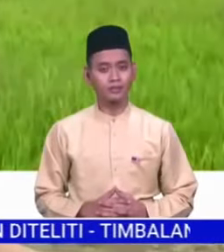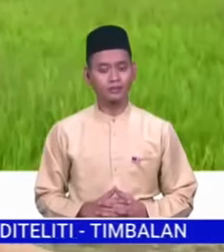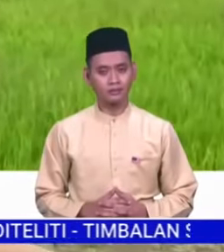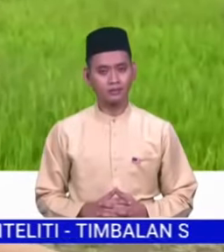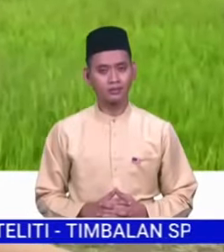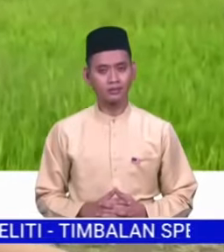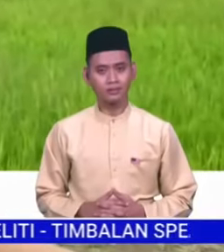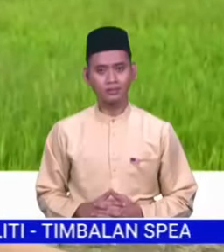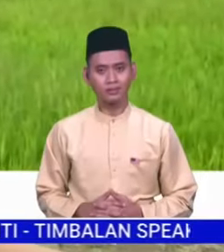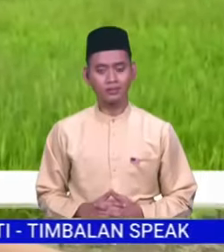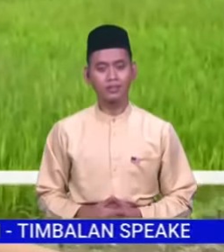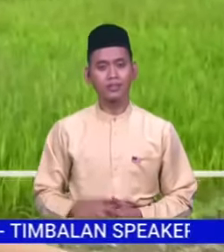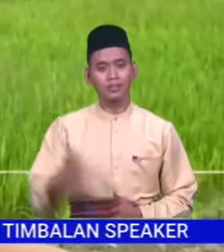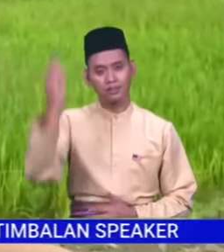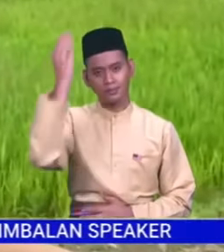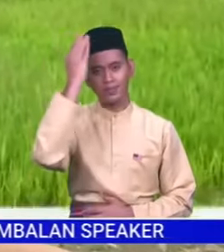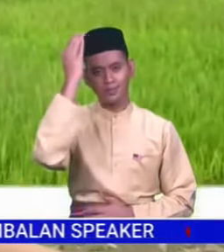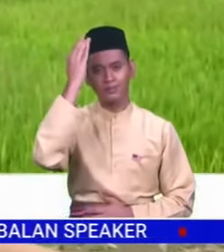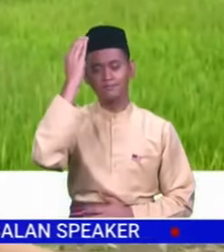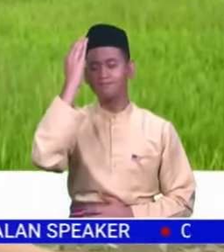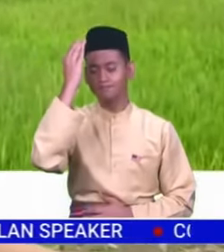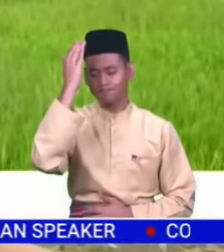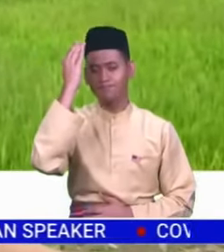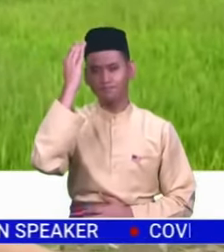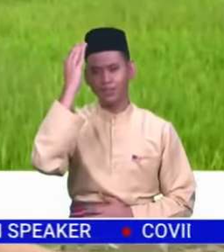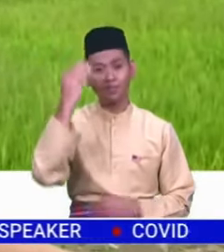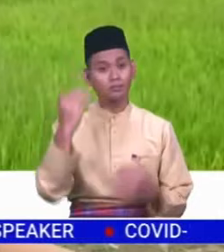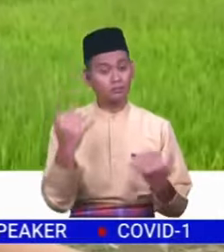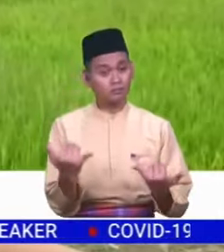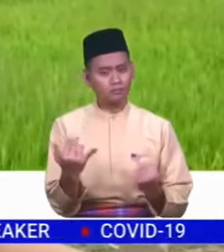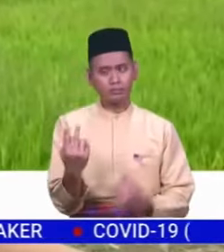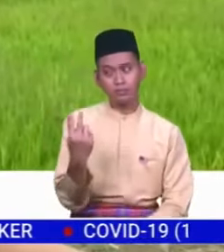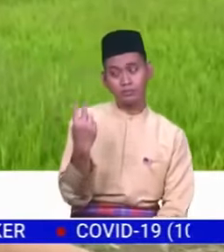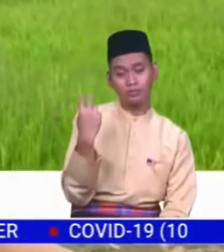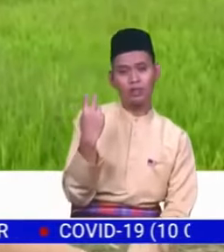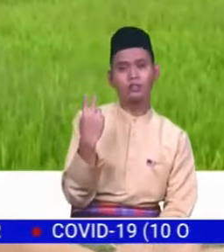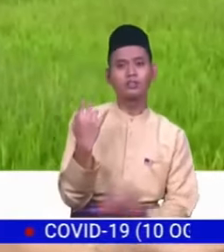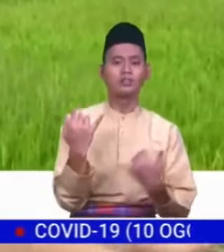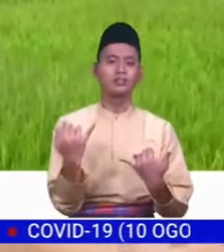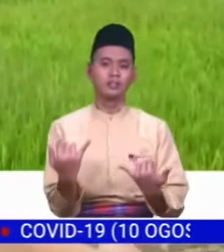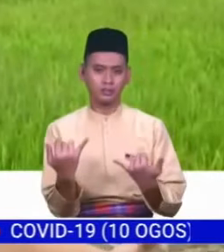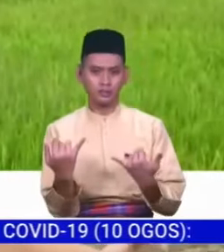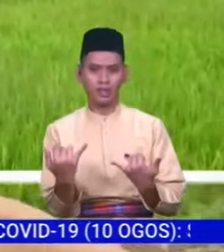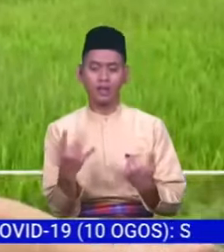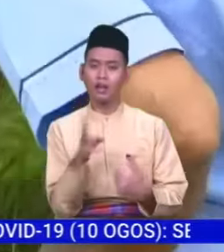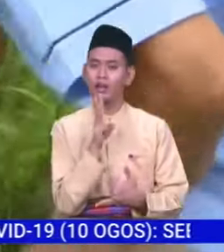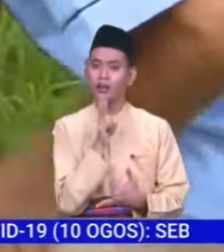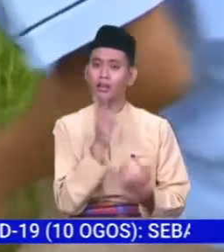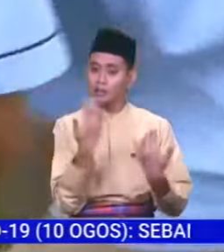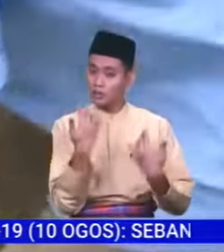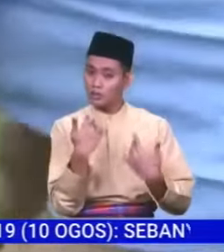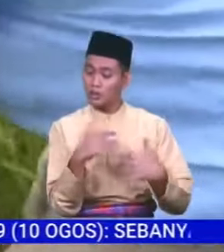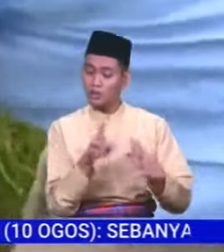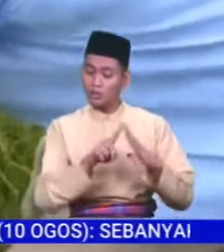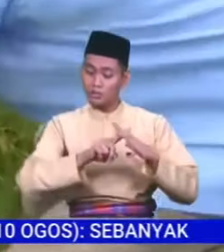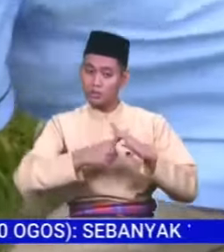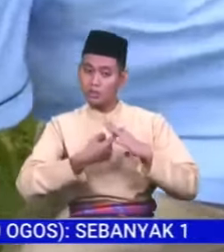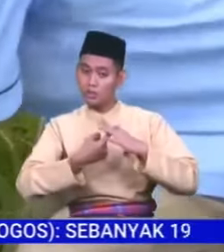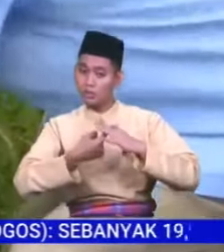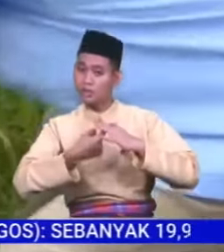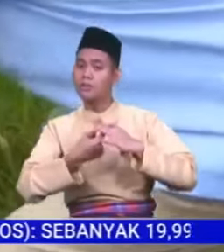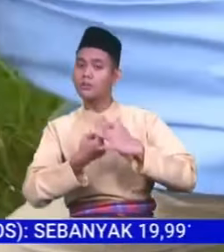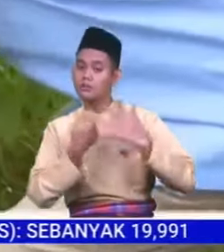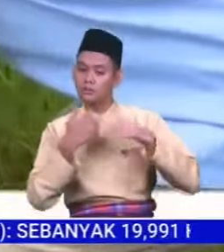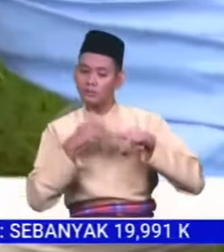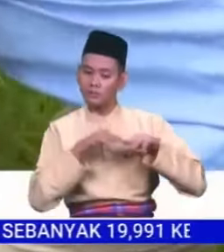Hai lahirnya Alhamdulillah sebagian nafas sekarang nampak rahasia sedang Faidah masukkan kau sampai ke dan nampak sawah Mike